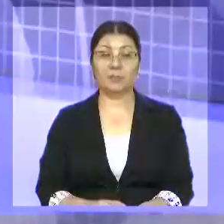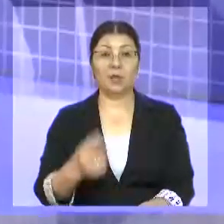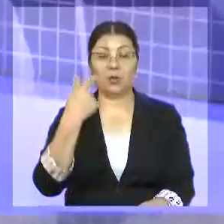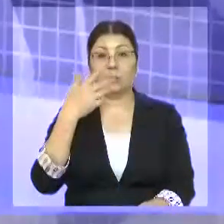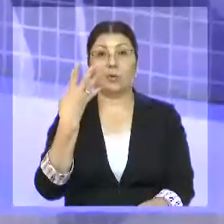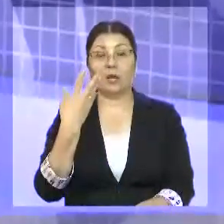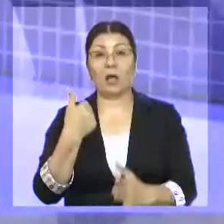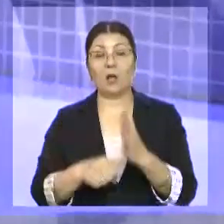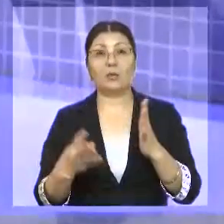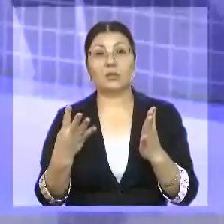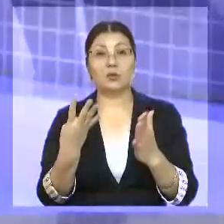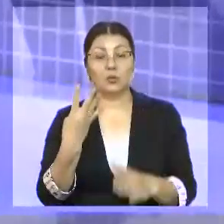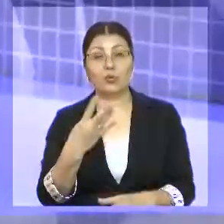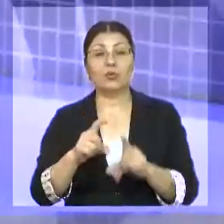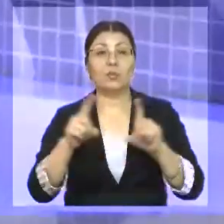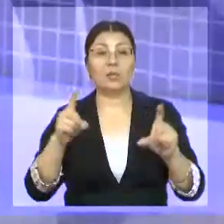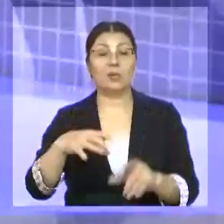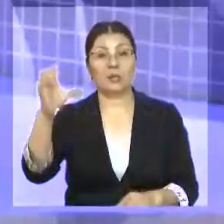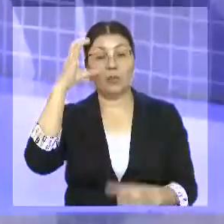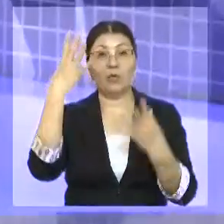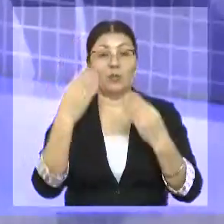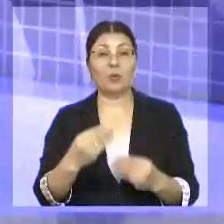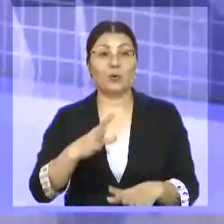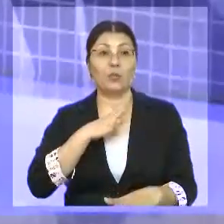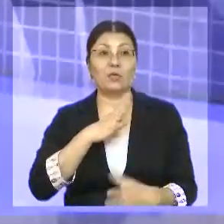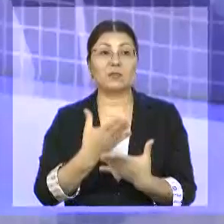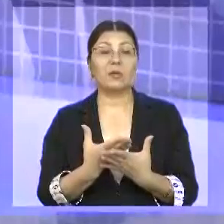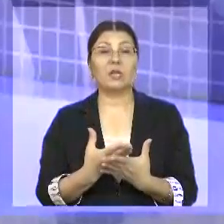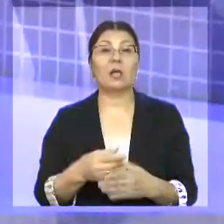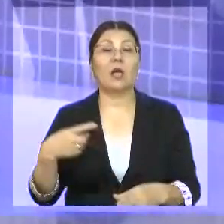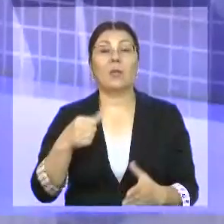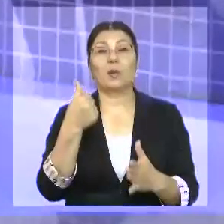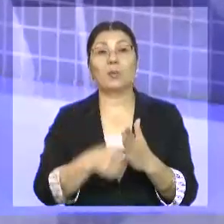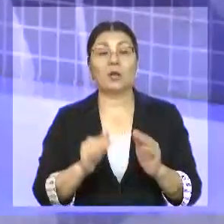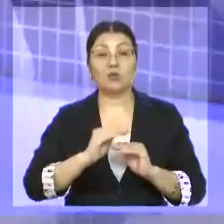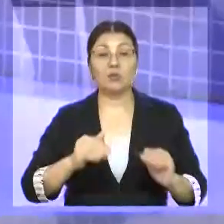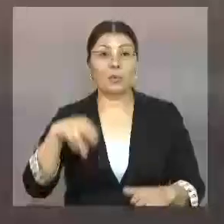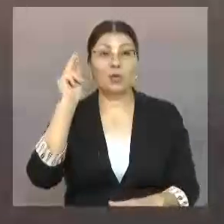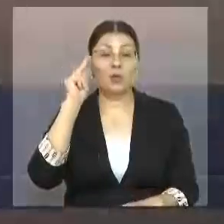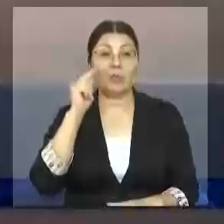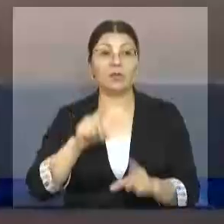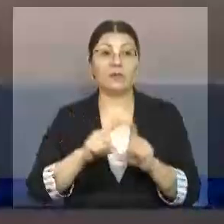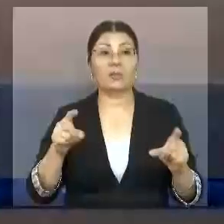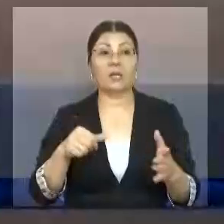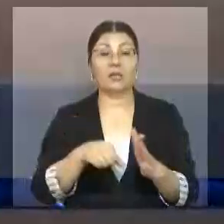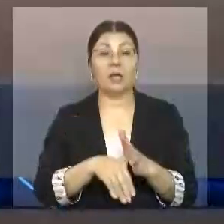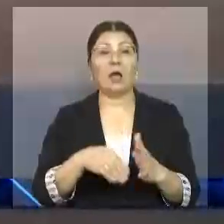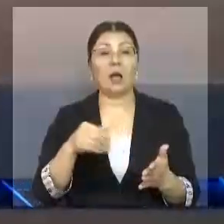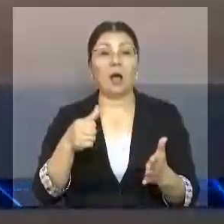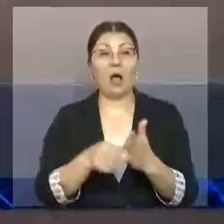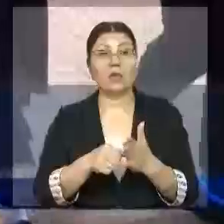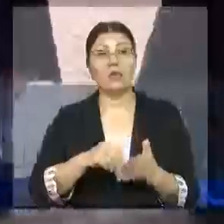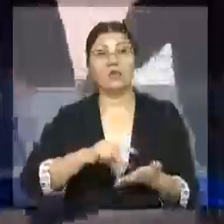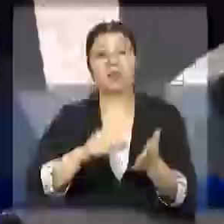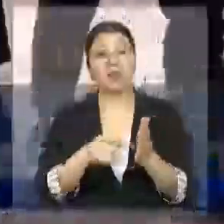Нөмірі 64-ші мектепте білім күнін атап өтті. Ұзақбай Құлымбетов атындағы білім ошағында 1600 бала оқиды. Биыл мектепке тағы 6 сынып қосылды. Бірінші